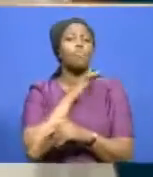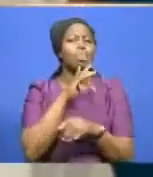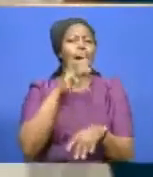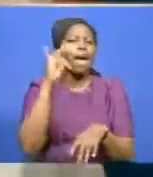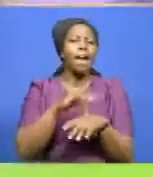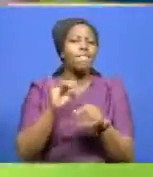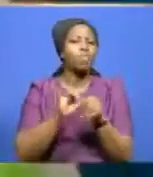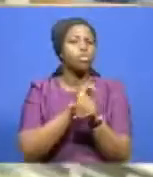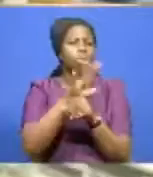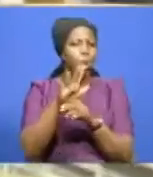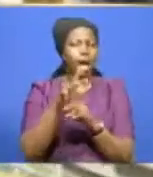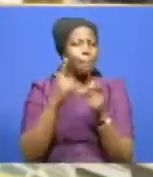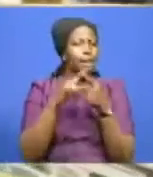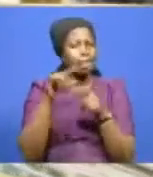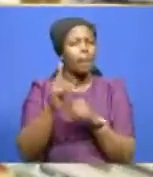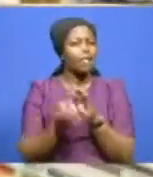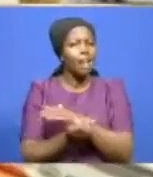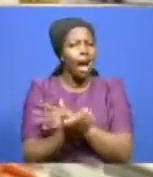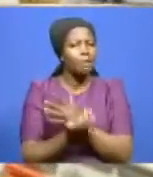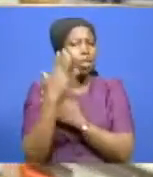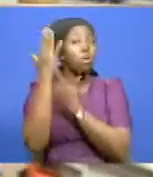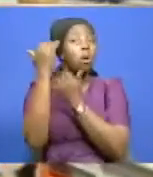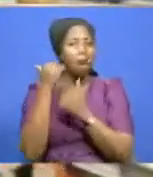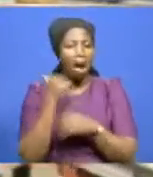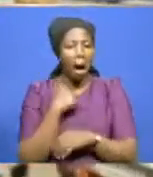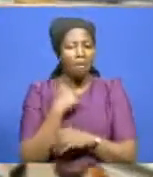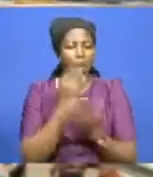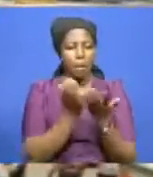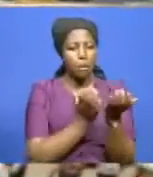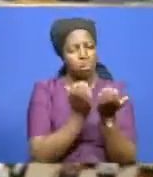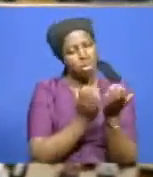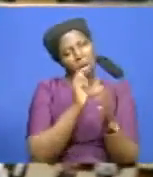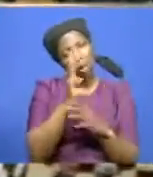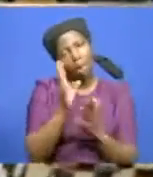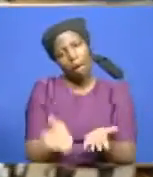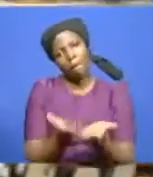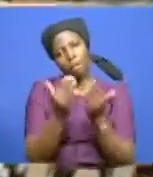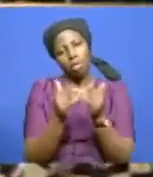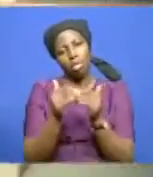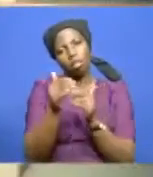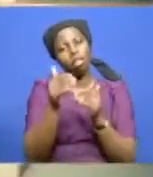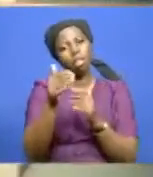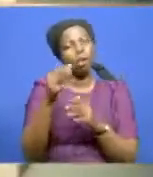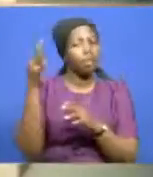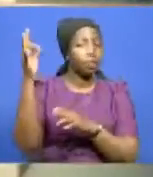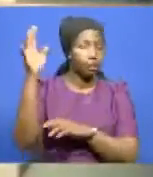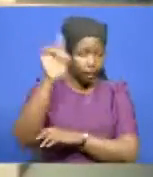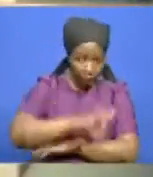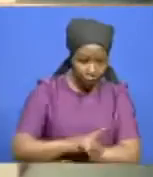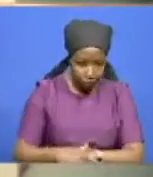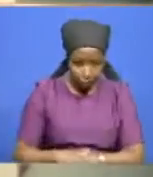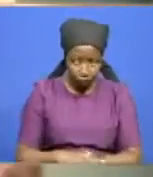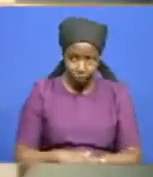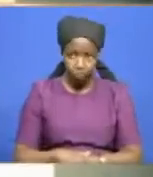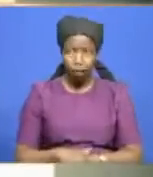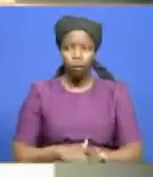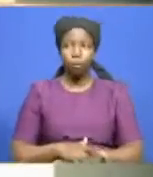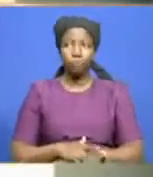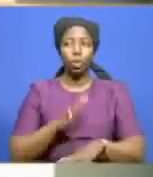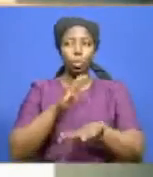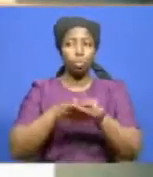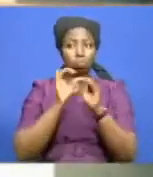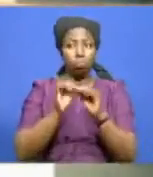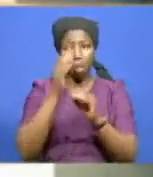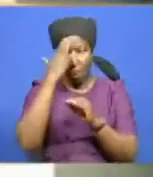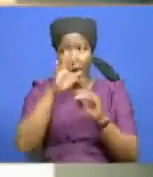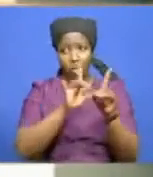corona, lakini ikaelezea matumaini kwamba biashara itaimarika katika siku zijazo. Si nzuri kwa sababu abiria